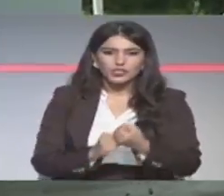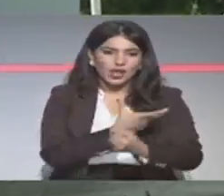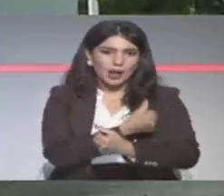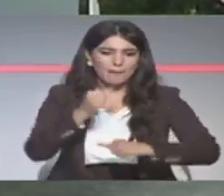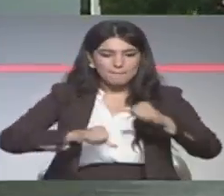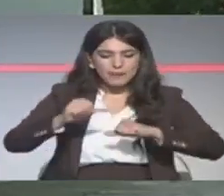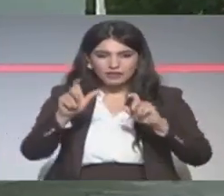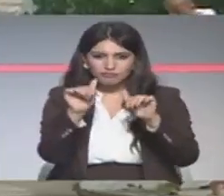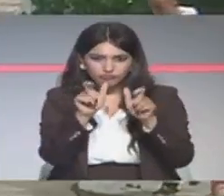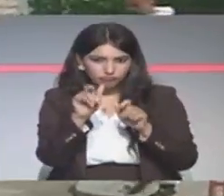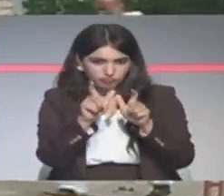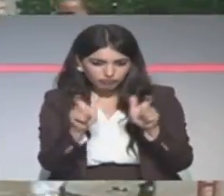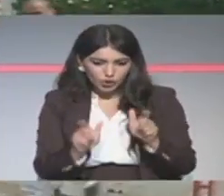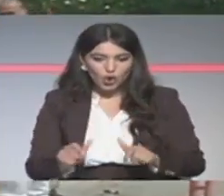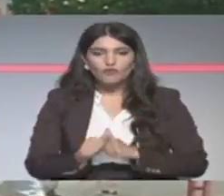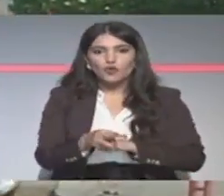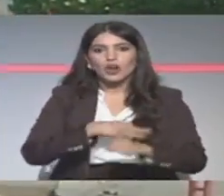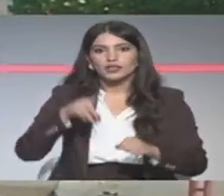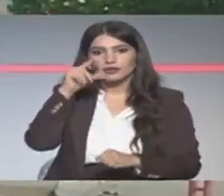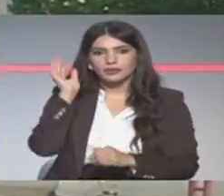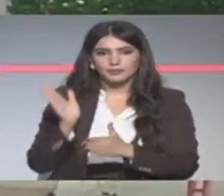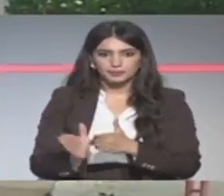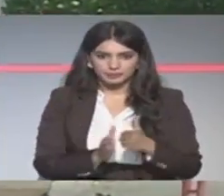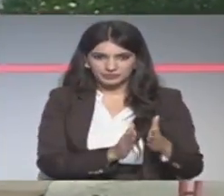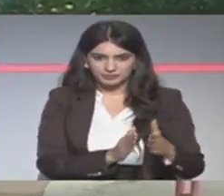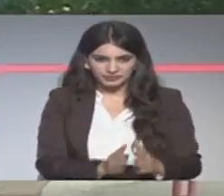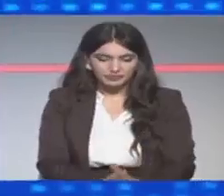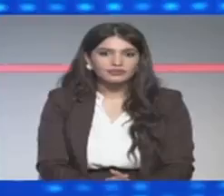التحاليل والتقصي في كامل أرجاء الولاية.